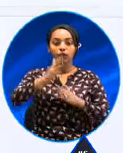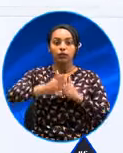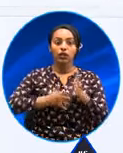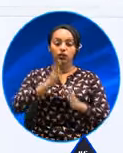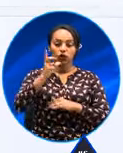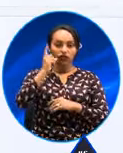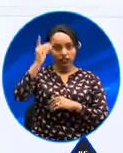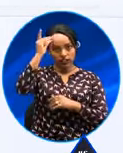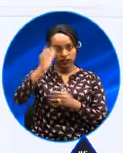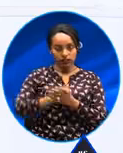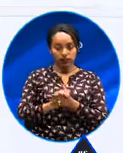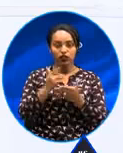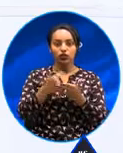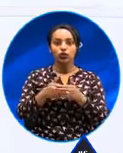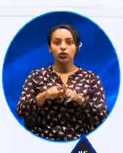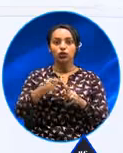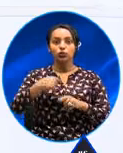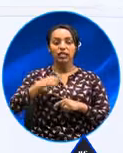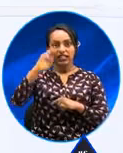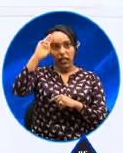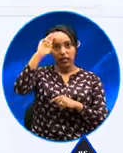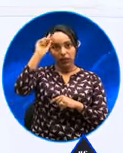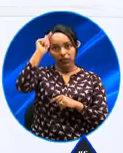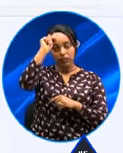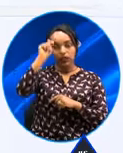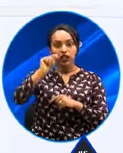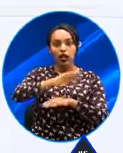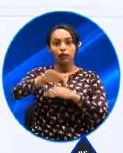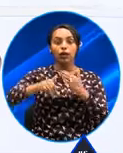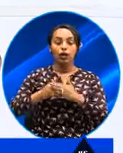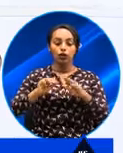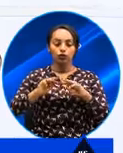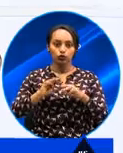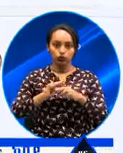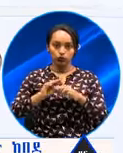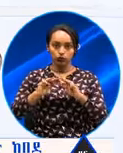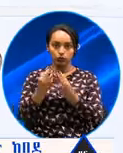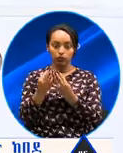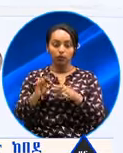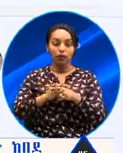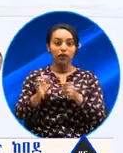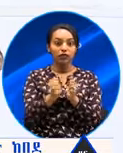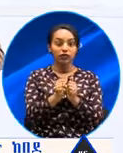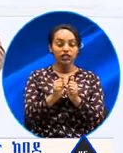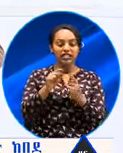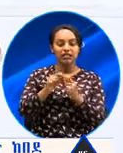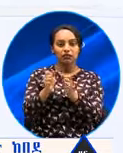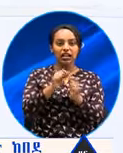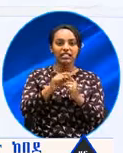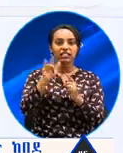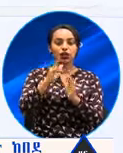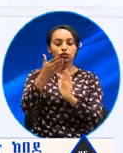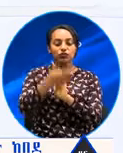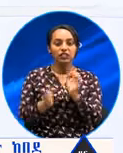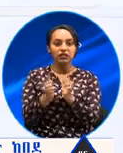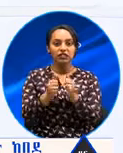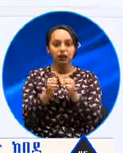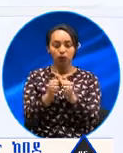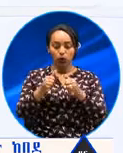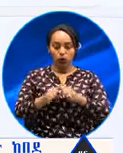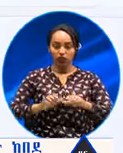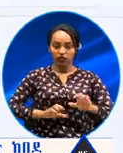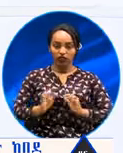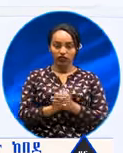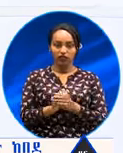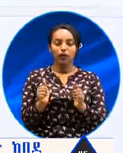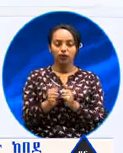በምልክት ቋንቋ ፍቅር ተከበደ እንዲሁም ነሳለ ገብርኤል ተባረክ ከመለው የስቱዲዮ ባለሙያዎች ጋር በጋራ በመሆን እስከ ዜናዎቹ ፍጻሜ ድረስ አብራራችሁን